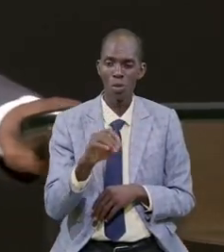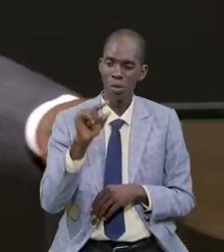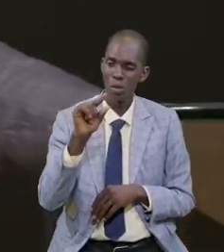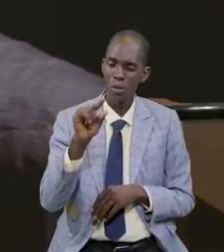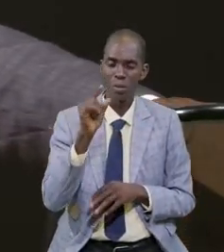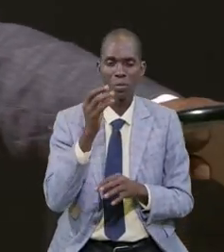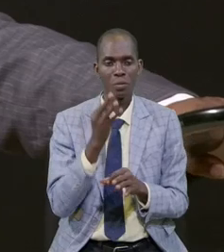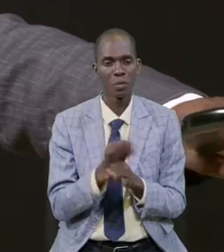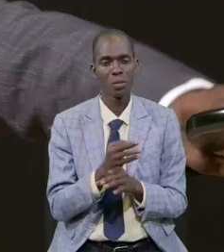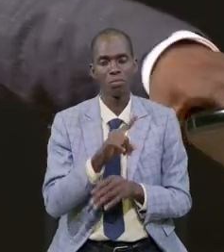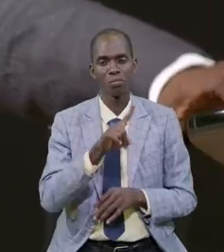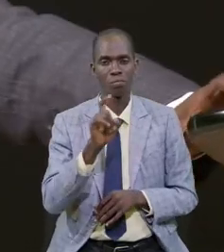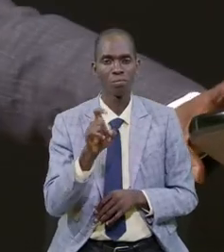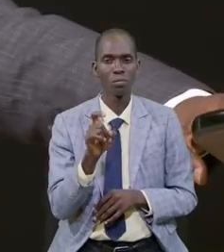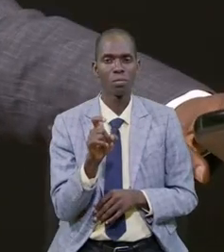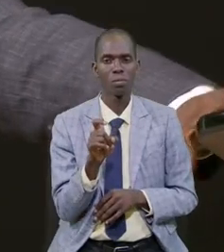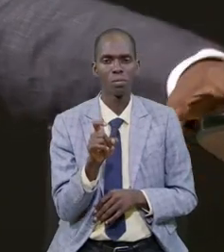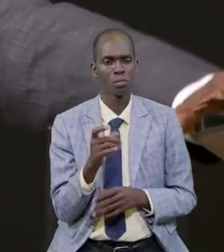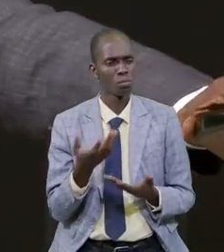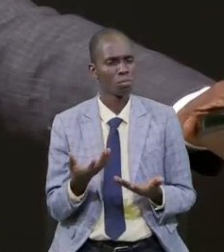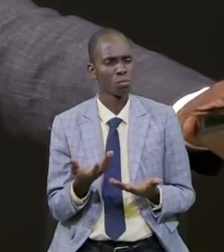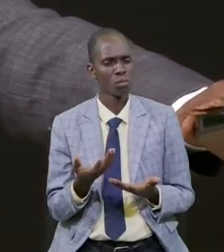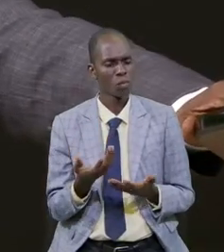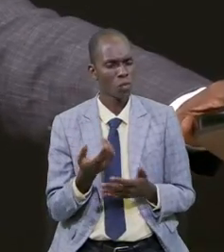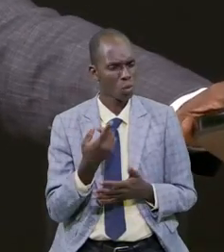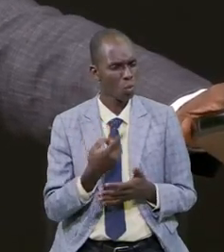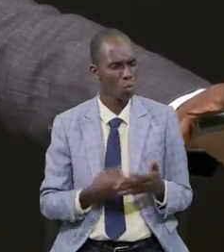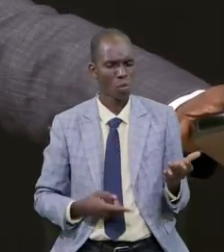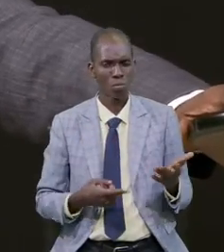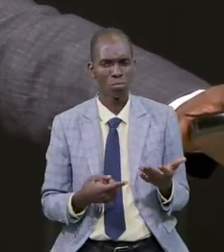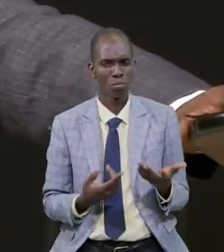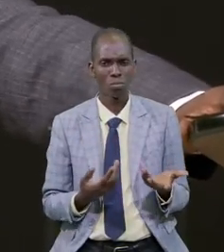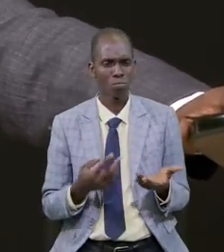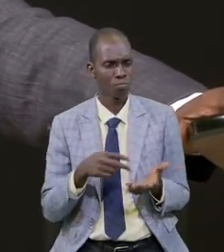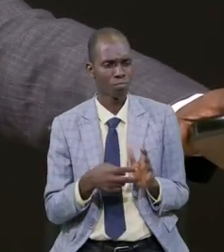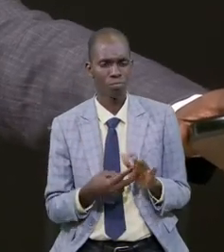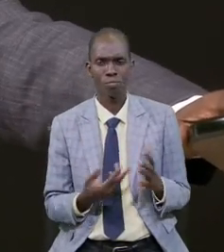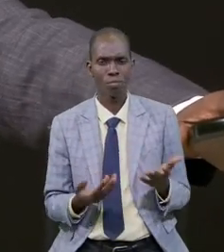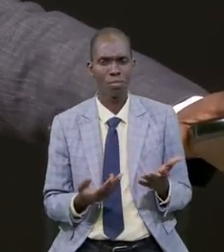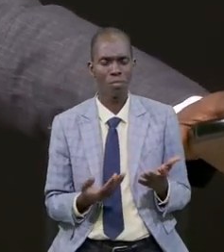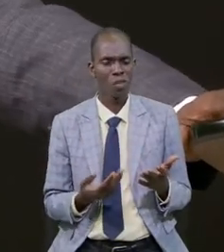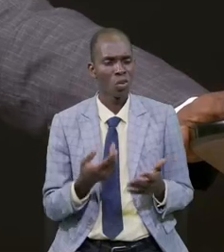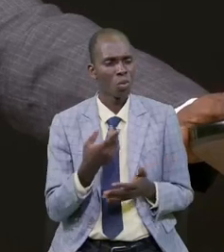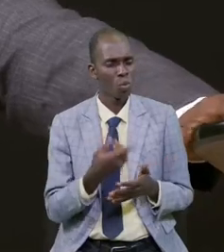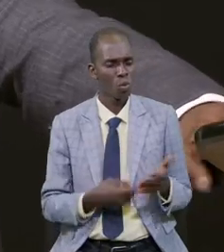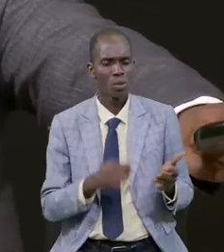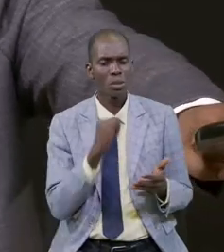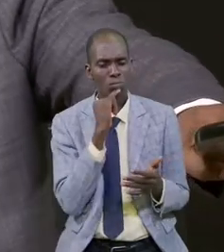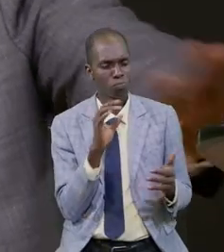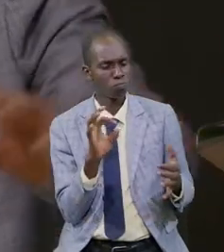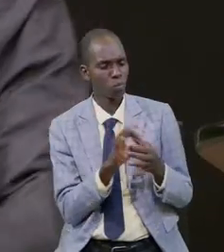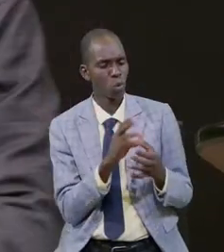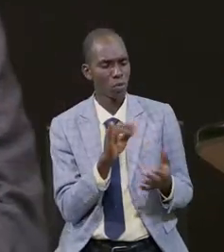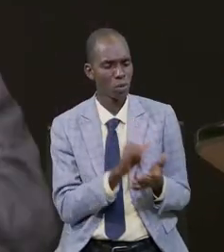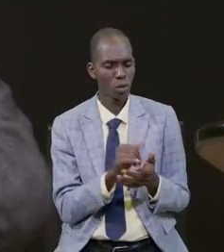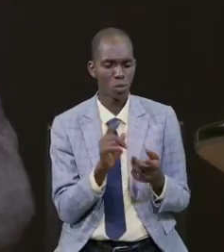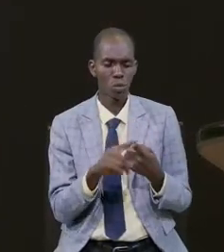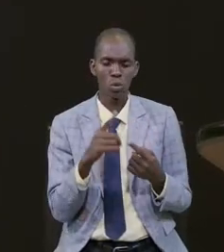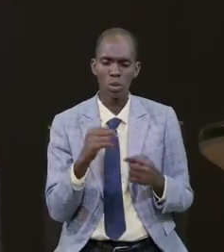Gens de peu de foi, qu'est-ce cela à faire avec la petite langue? Oui, parce